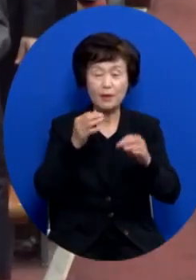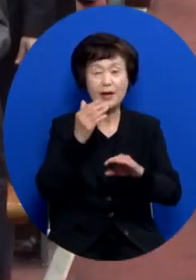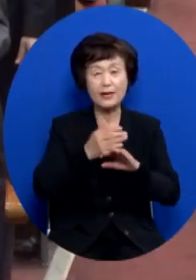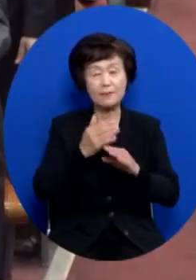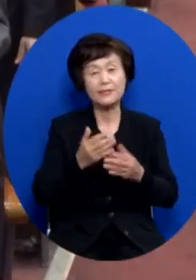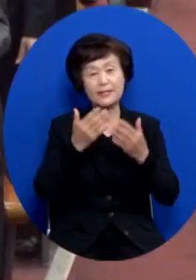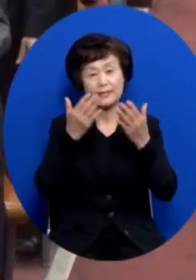달아줬습니다.